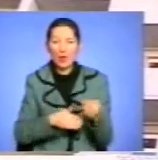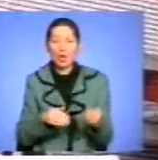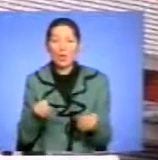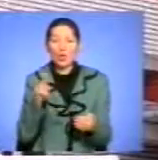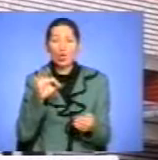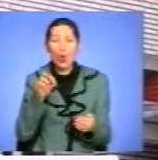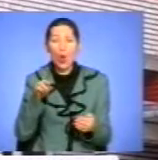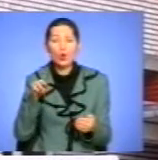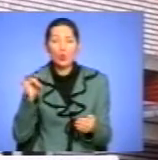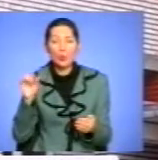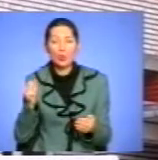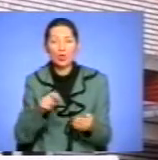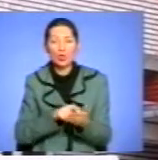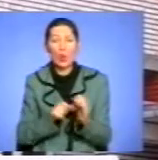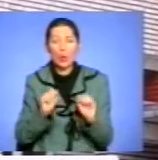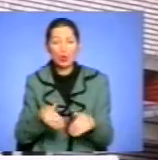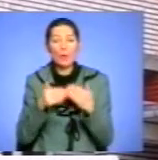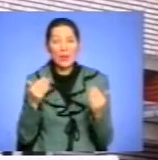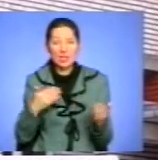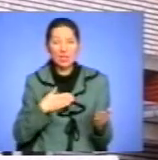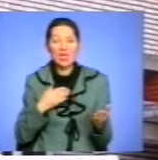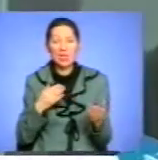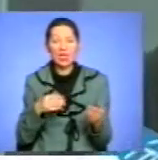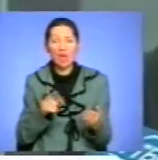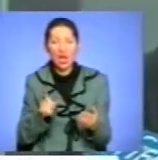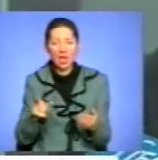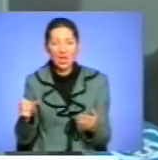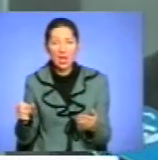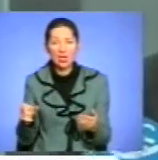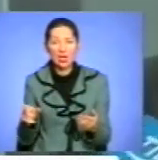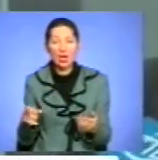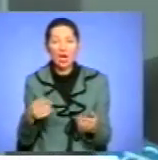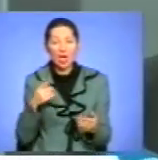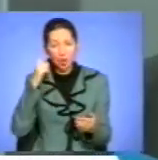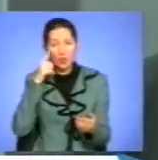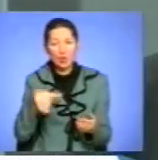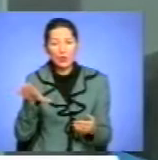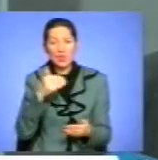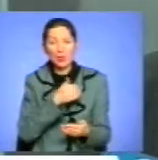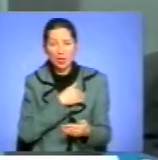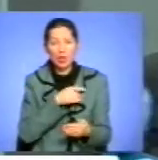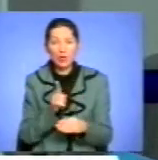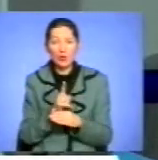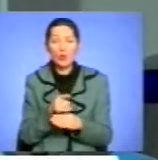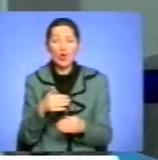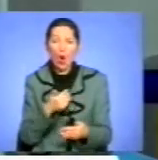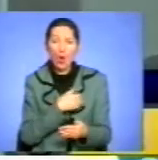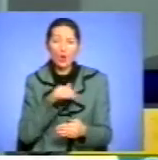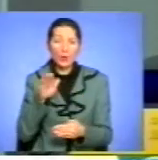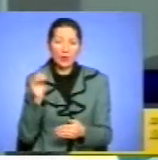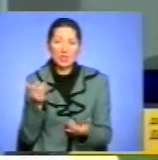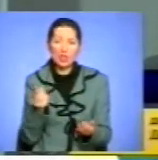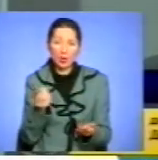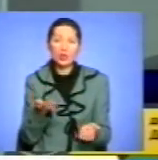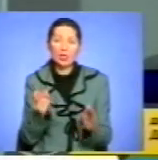житло» зможуть більше наших краян, каже Андрій Козак. Та я думаю, що всіх бажаючих в Тернополі готові прокредитувати, і ще кошти